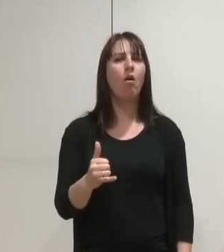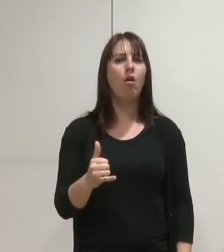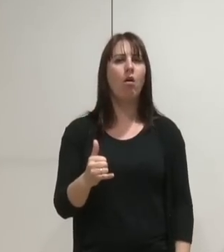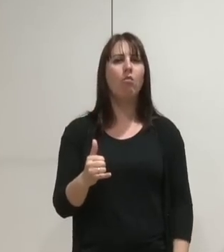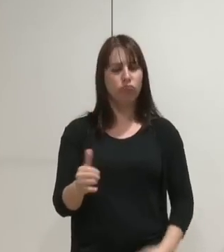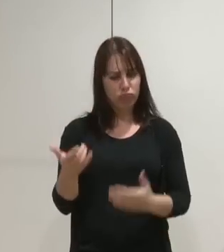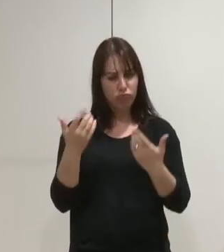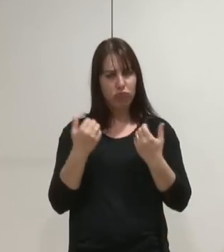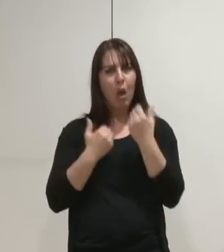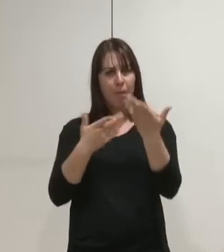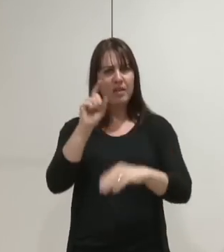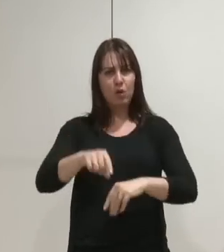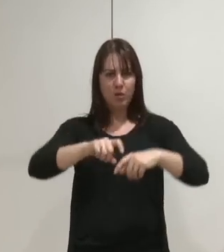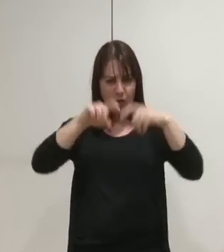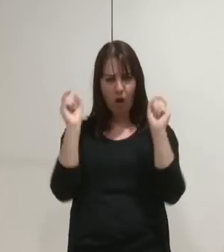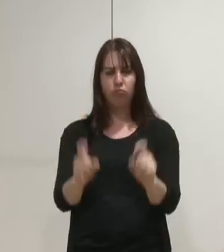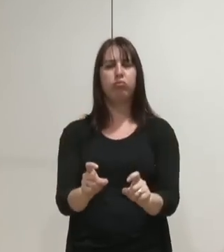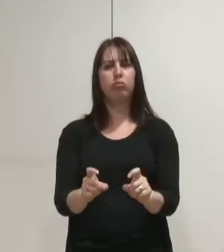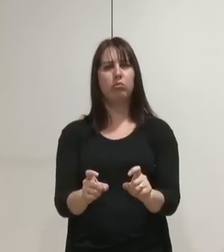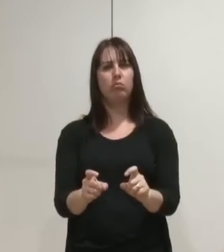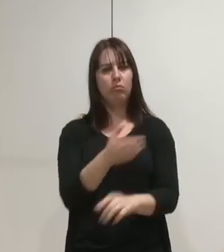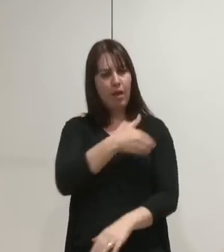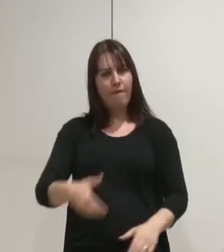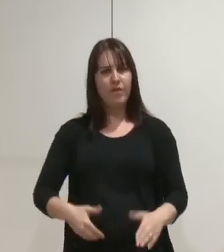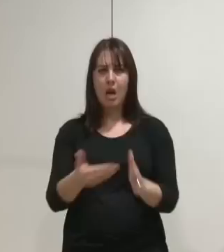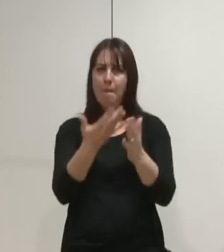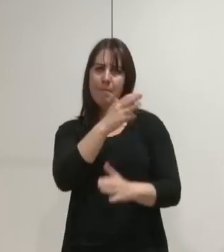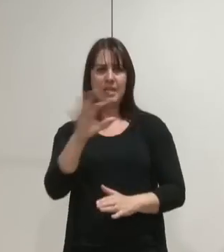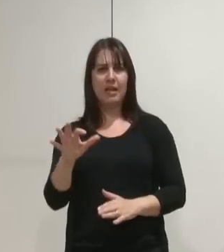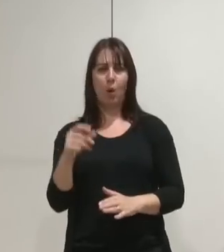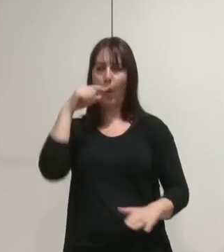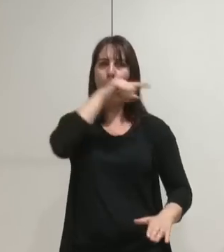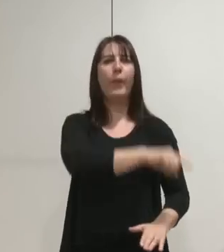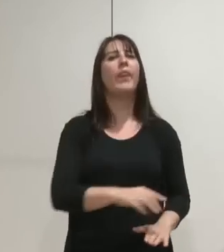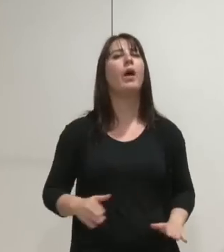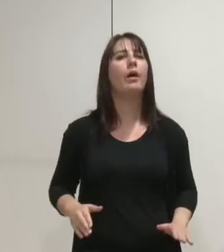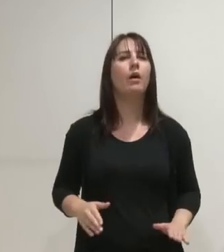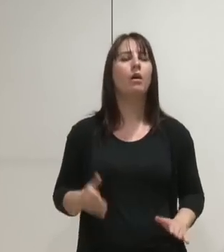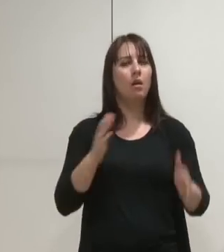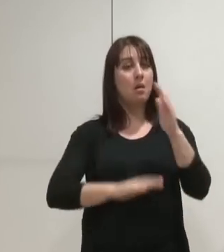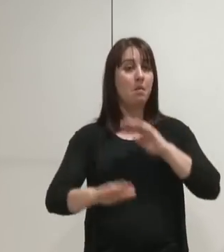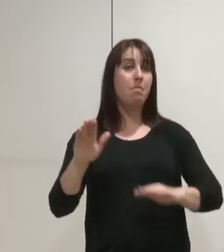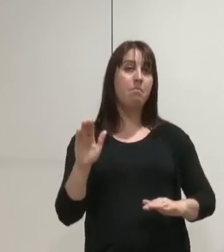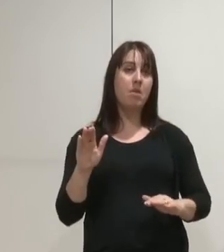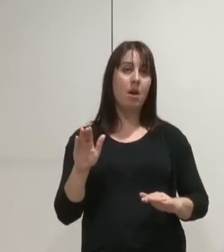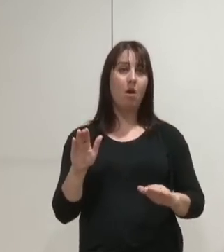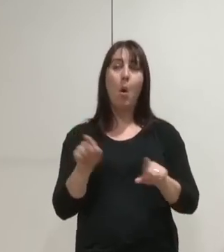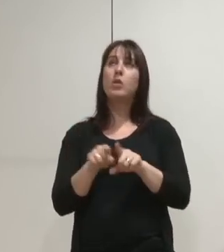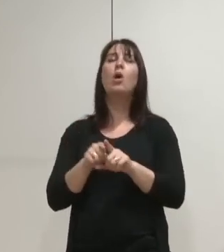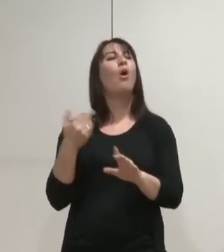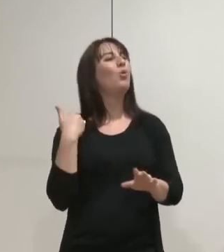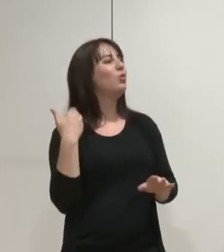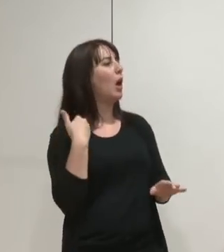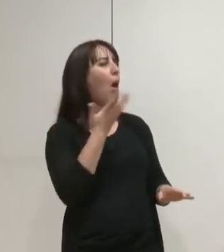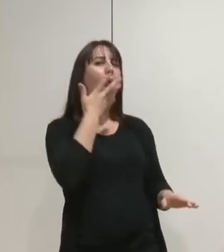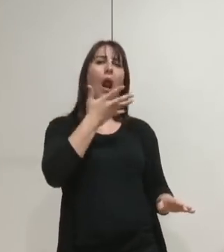des prestations obligatoires qui font que la ville va encaisser 1500 € de moins mais au-delà parce que tout à l'heure on nous a